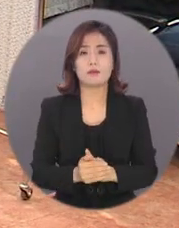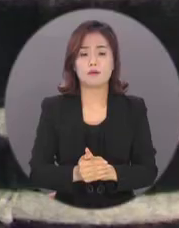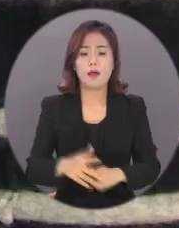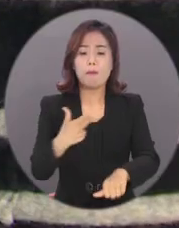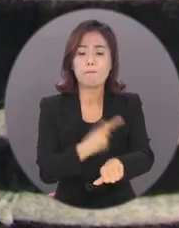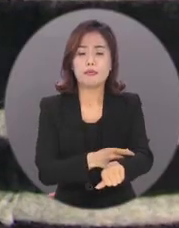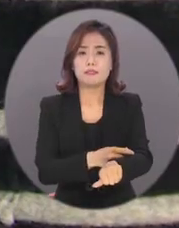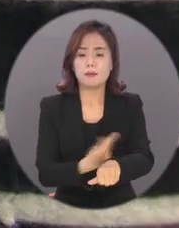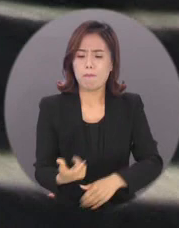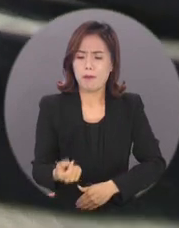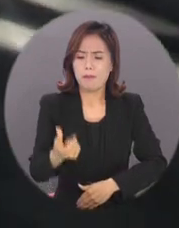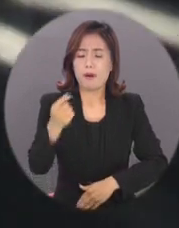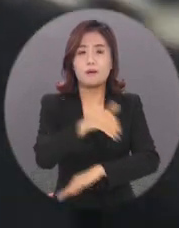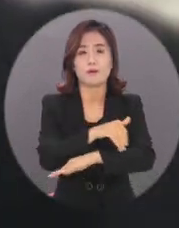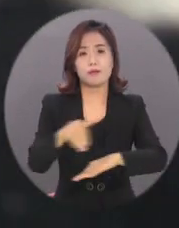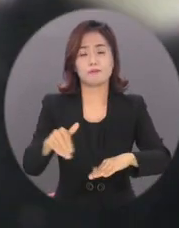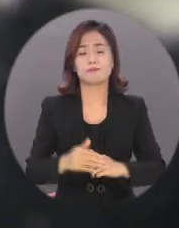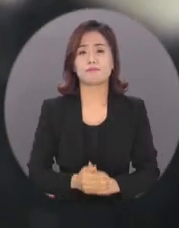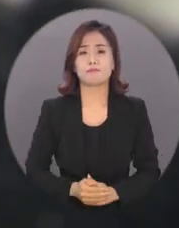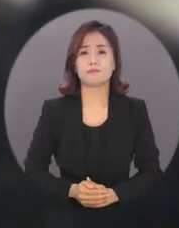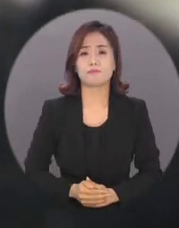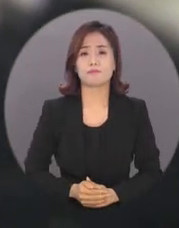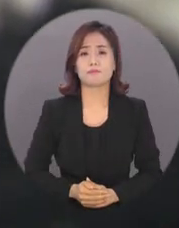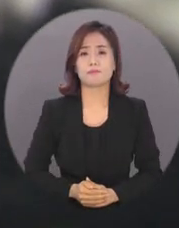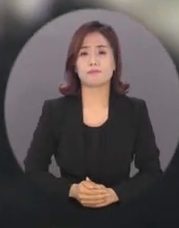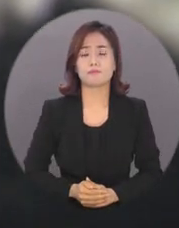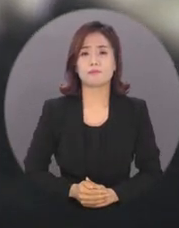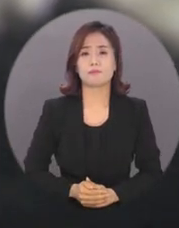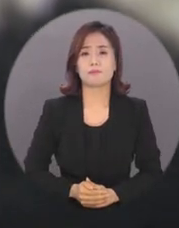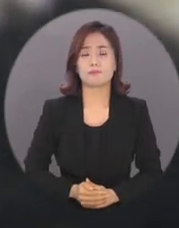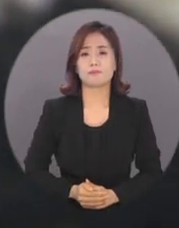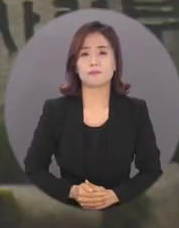백신 예방접종 속도를 높인다는 계획입니다. MBC 뉴스 송정근입니다.